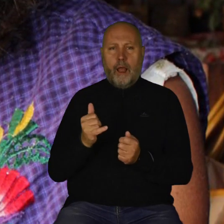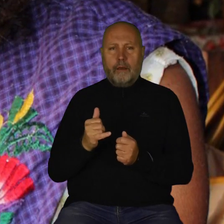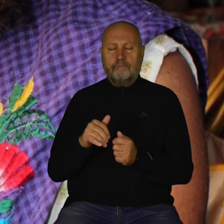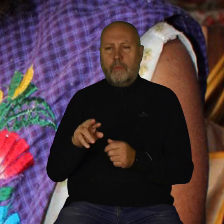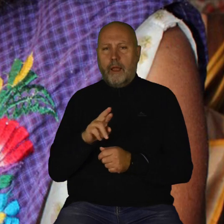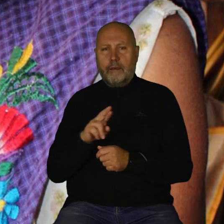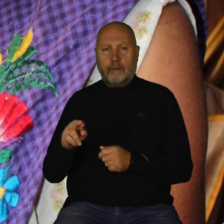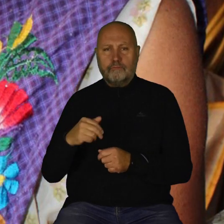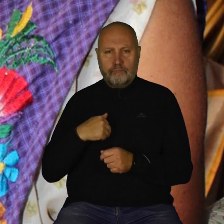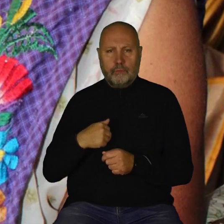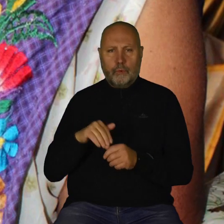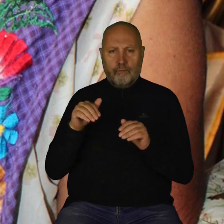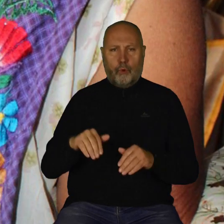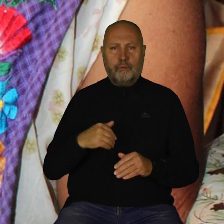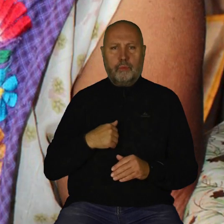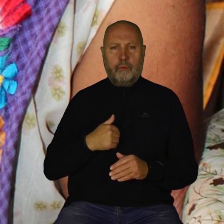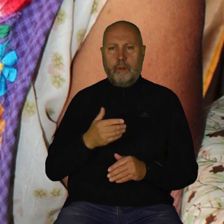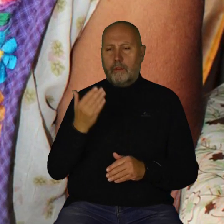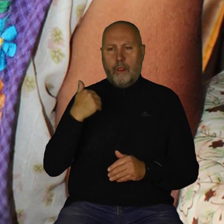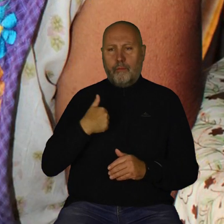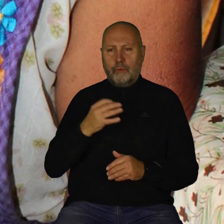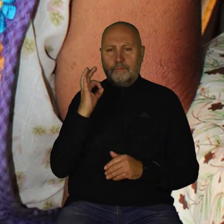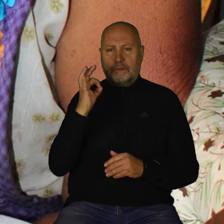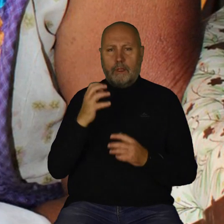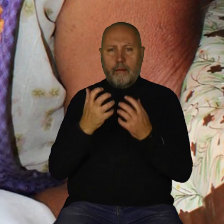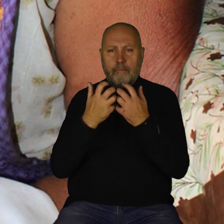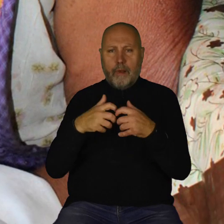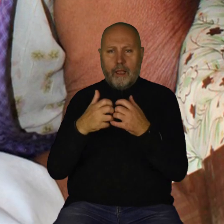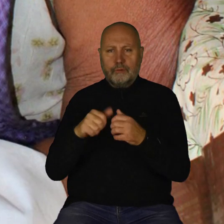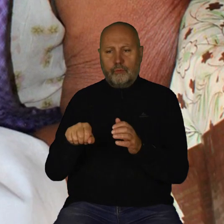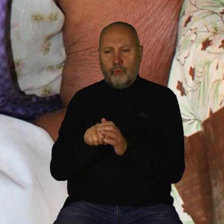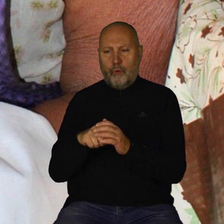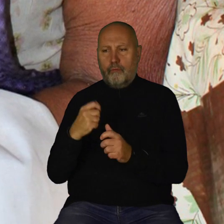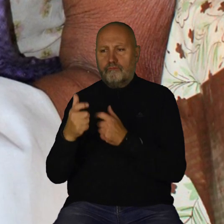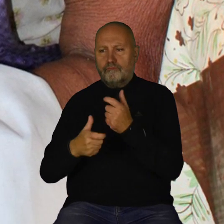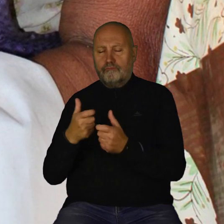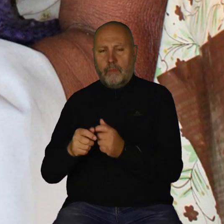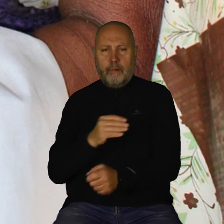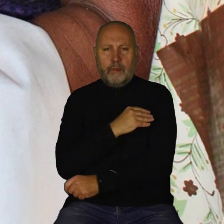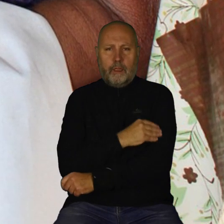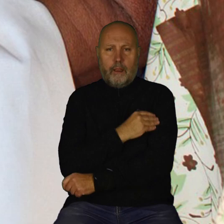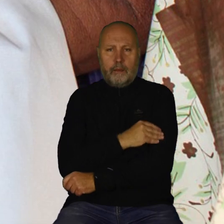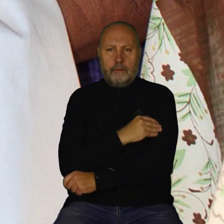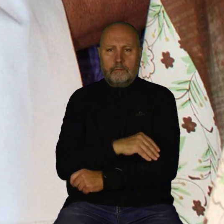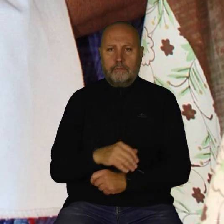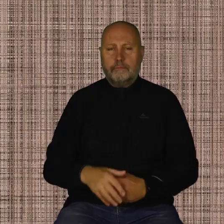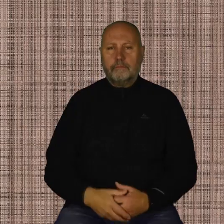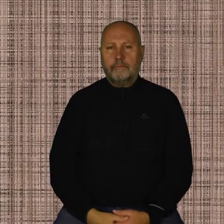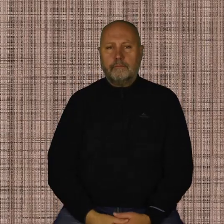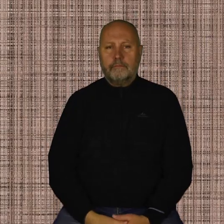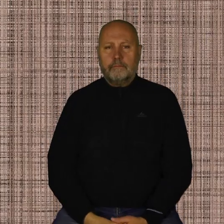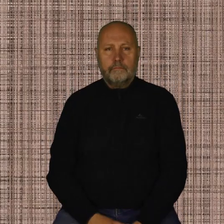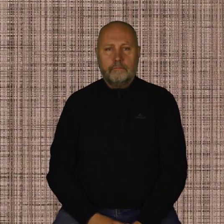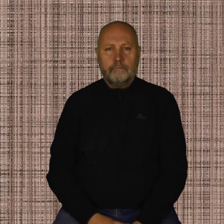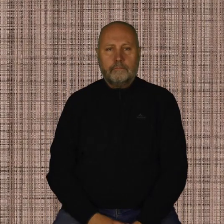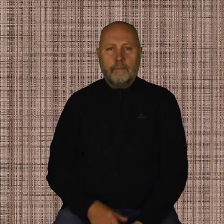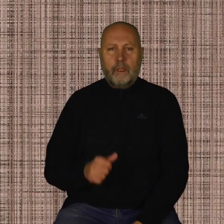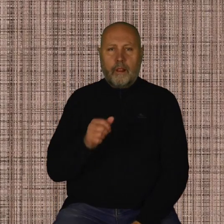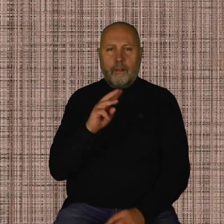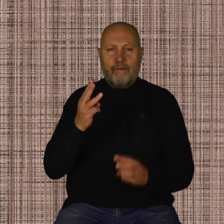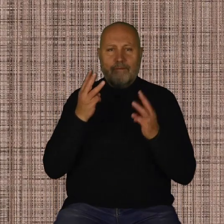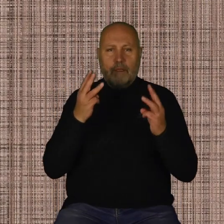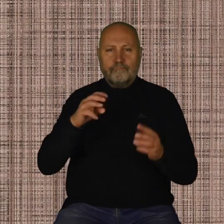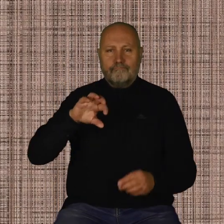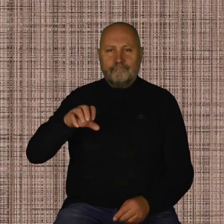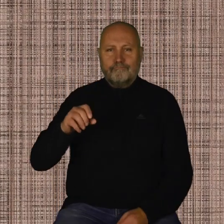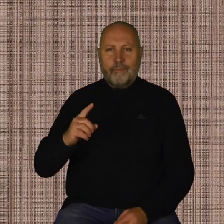jak radzono sobie gdy nie było specjalistycznych maszyn służących do ich wyrobu Jedną z